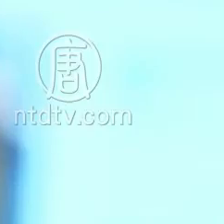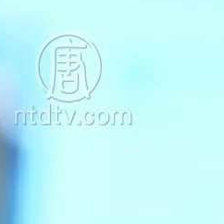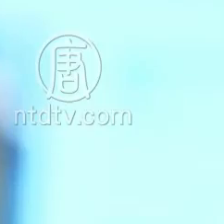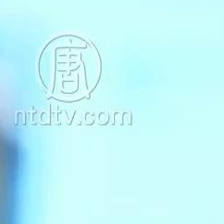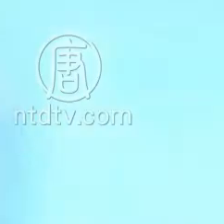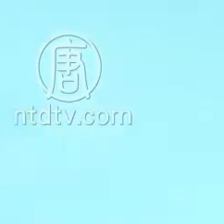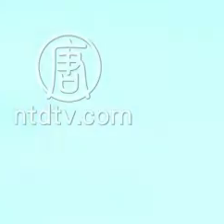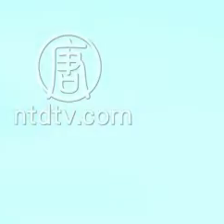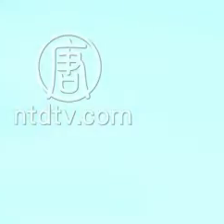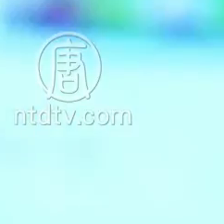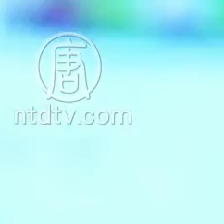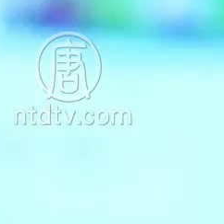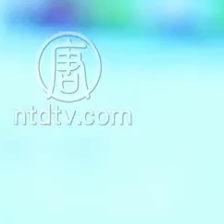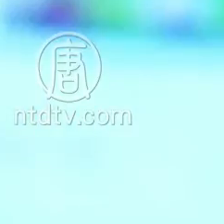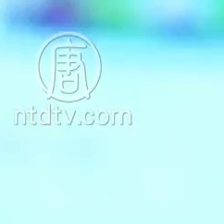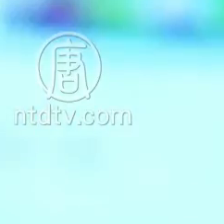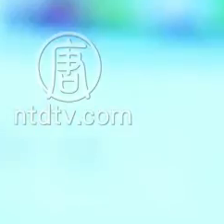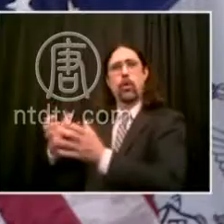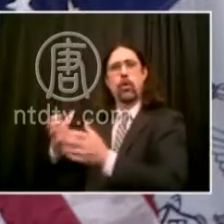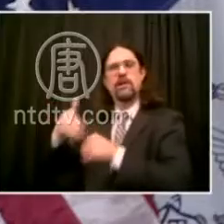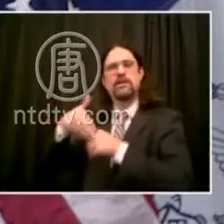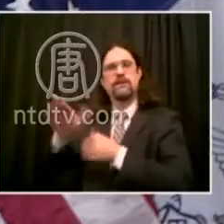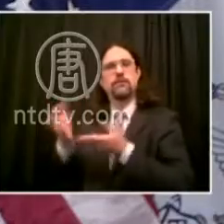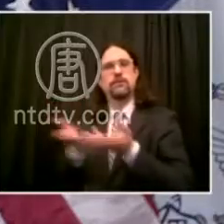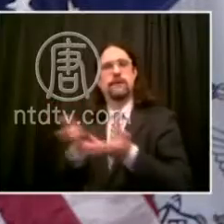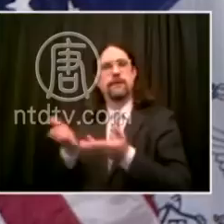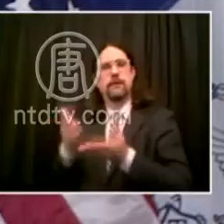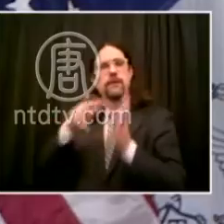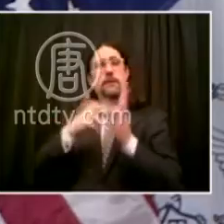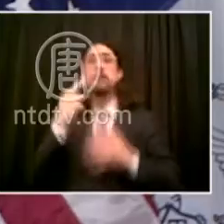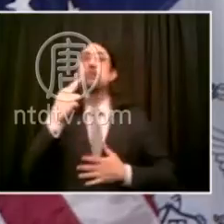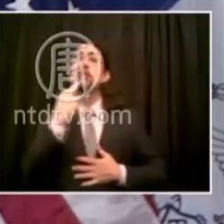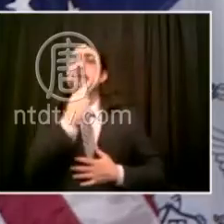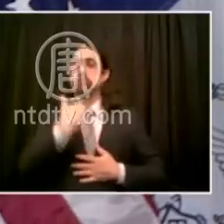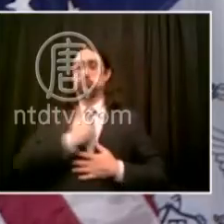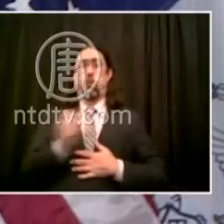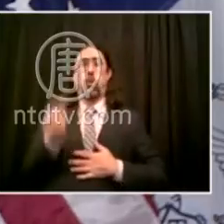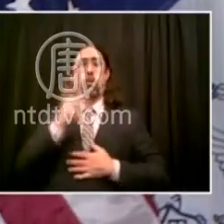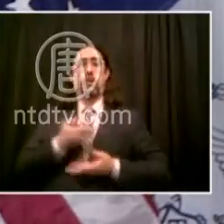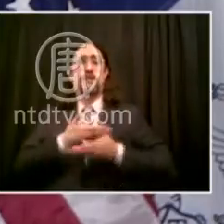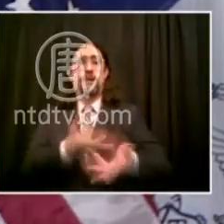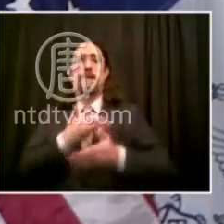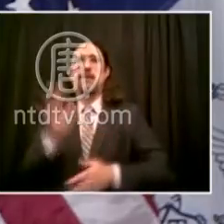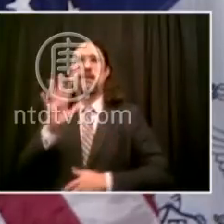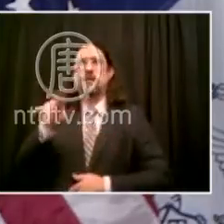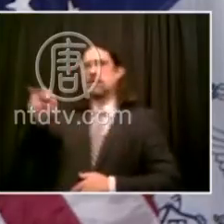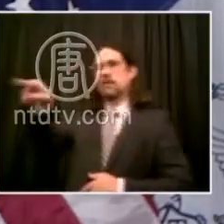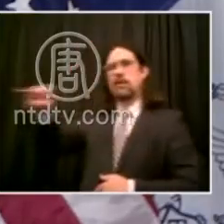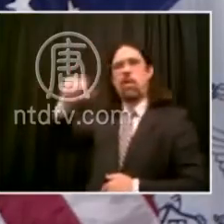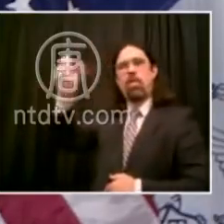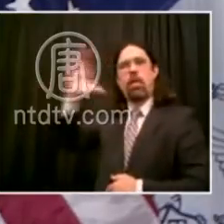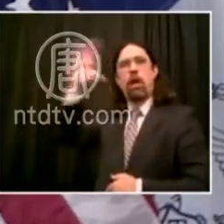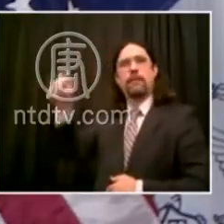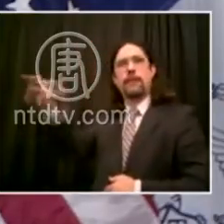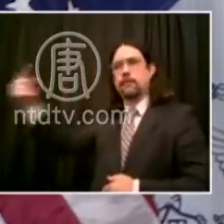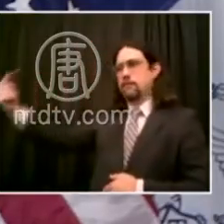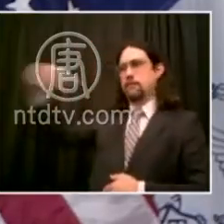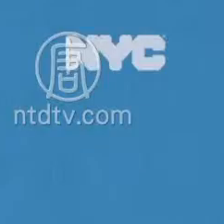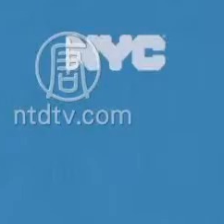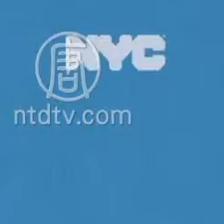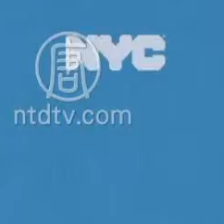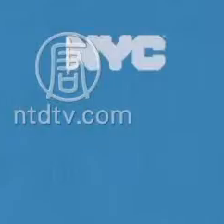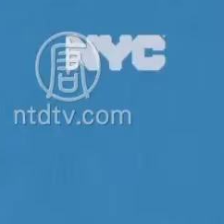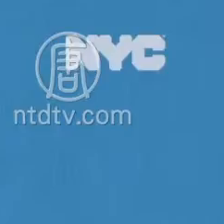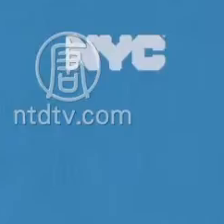的身体状况良好。市长还说，纽约市到6月份时将会有180多个检测点向居民提供检